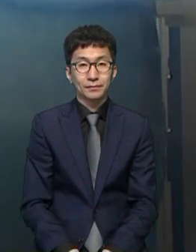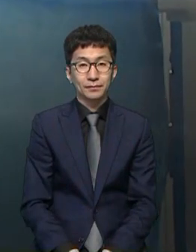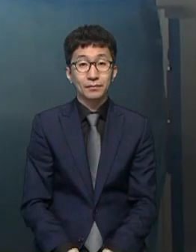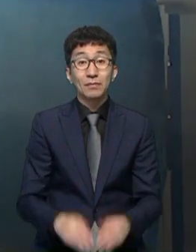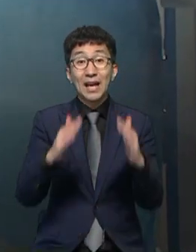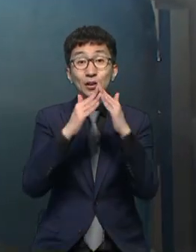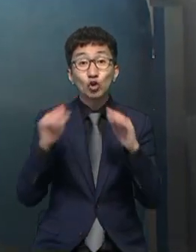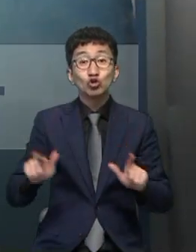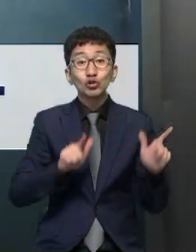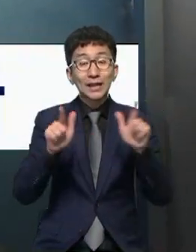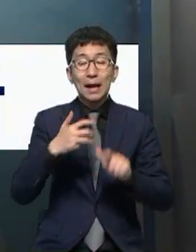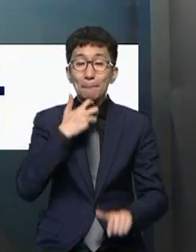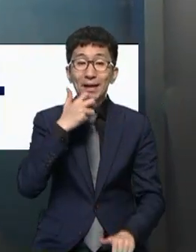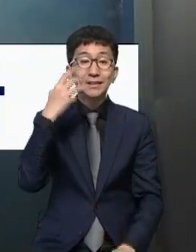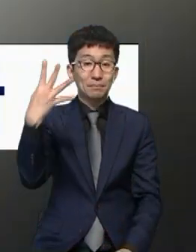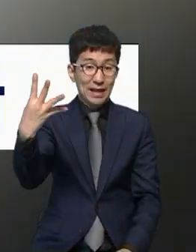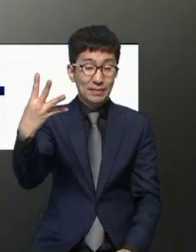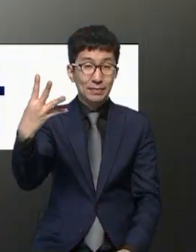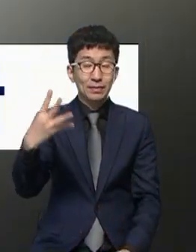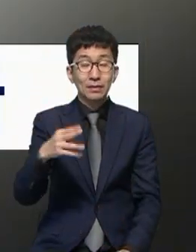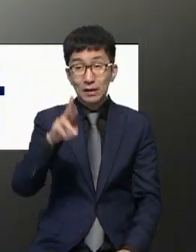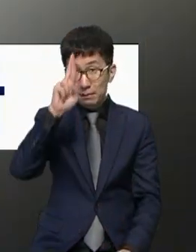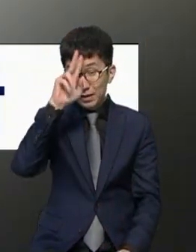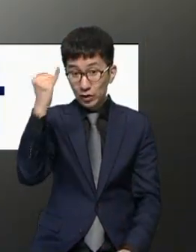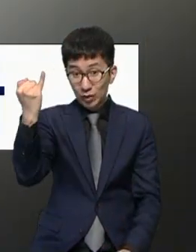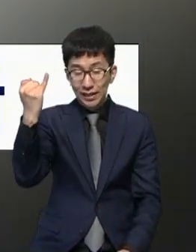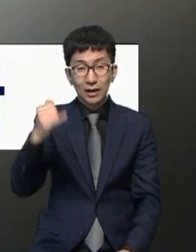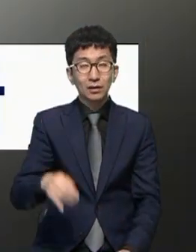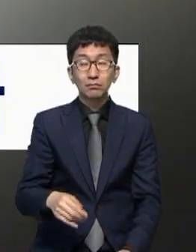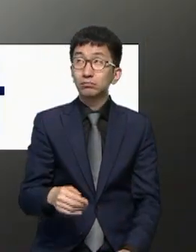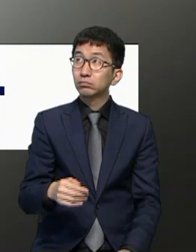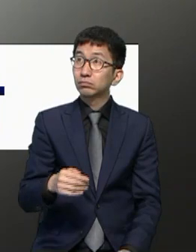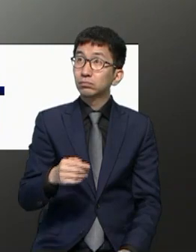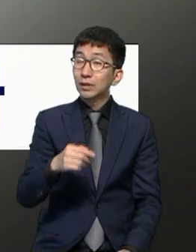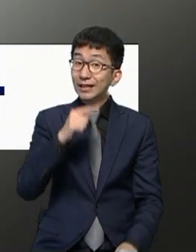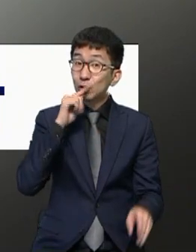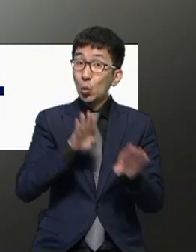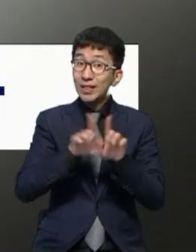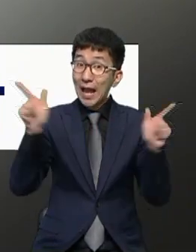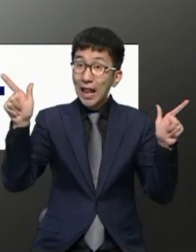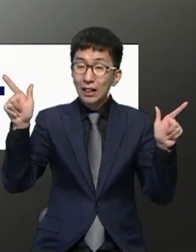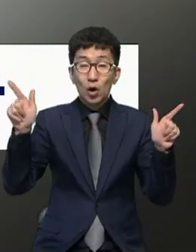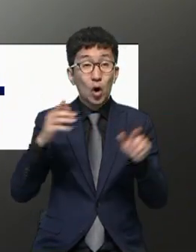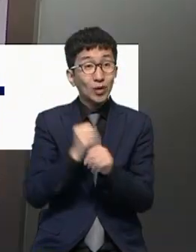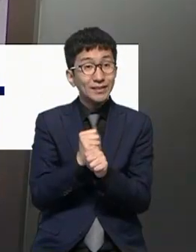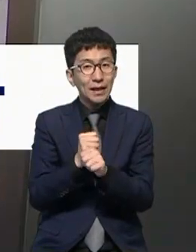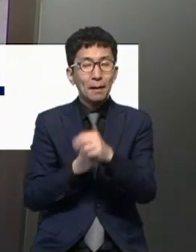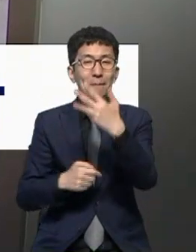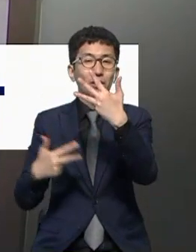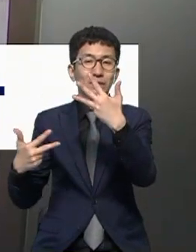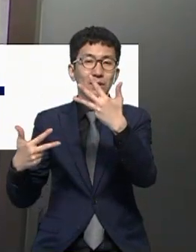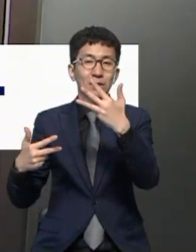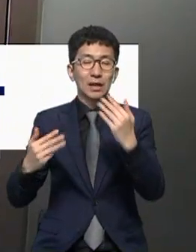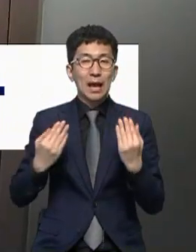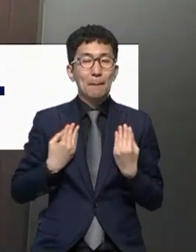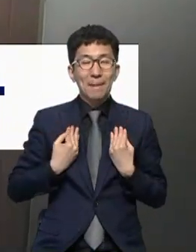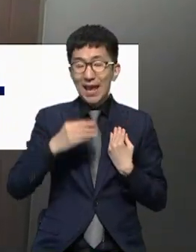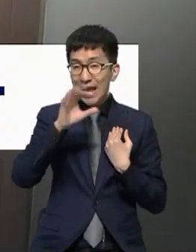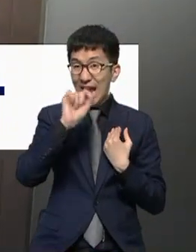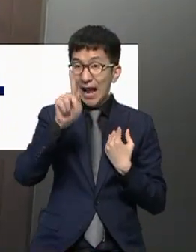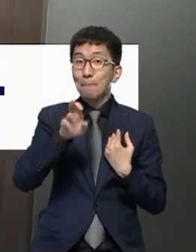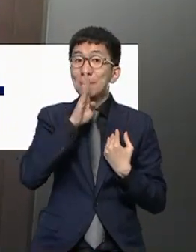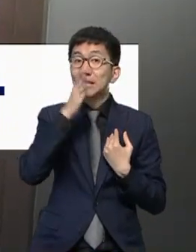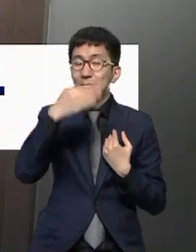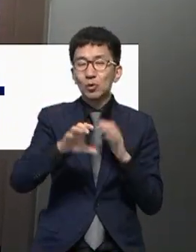전주에 사는 84살 박모 씨는 일요일인 지난 7일 코로나 확진 판정을 받았습니다. 폐암으로 입원